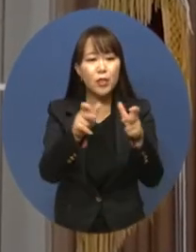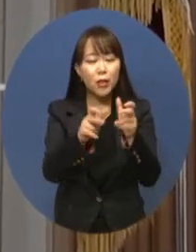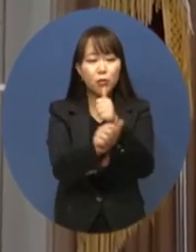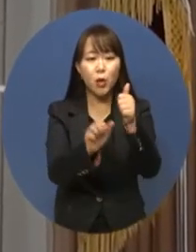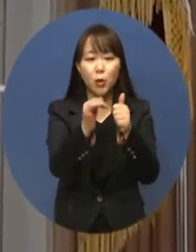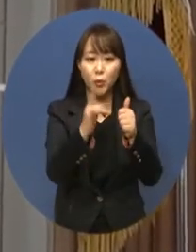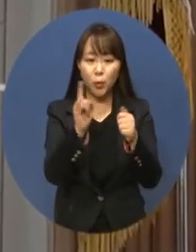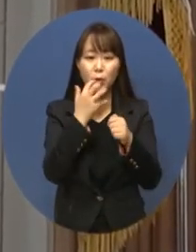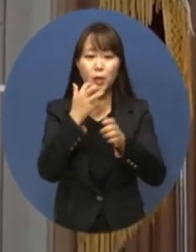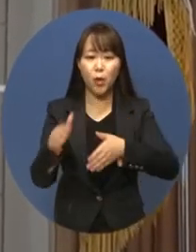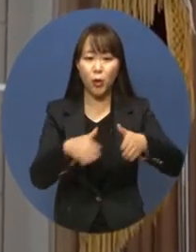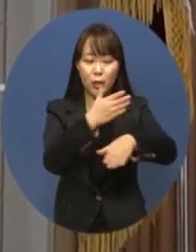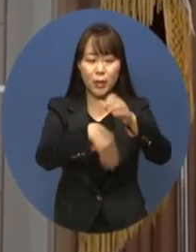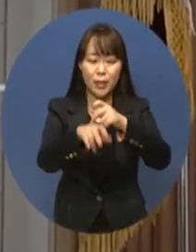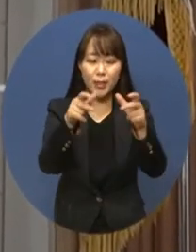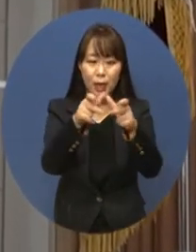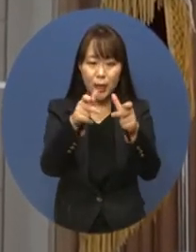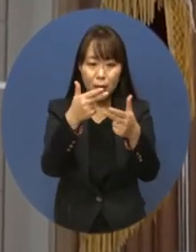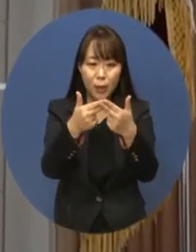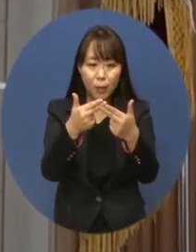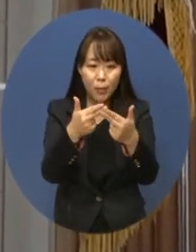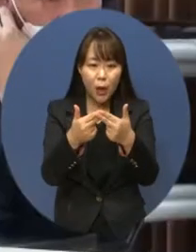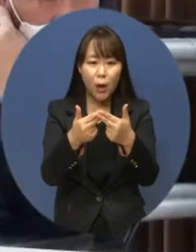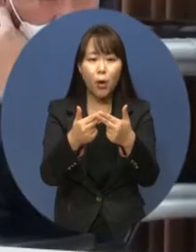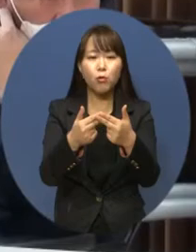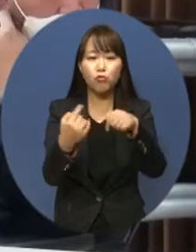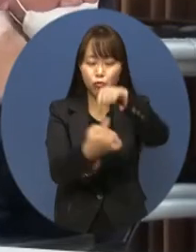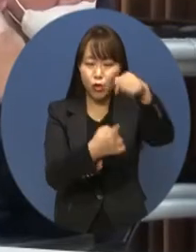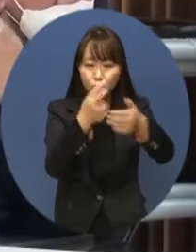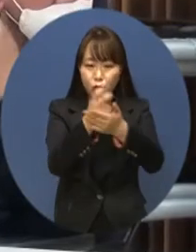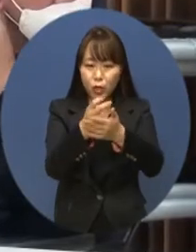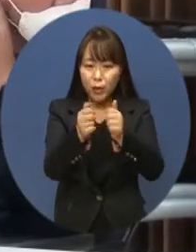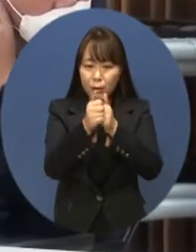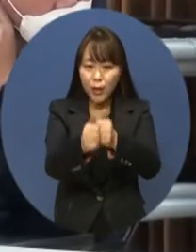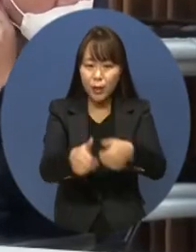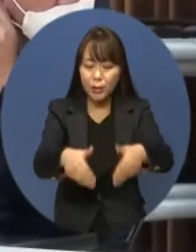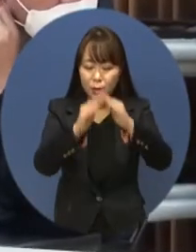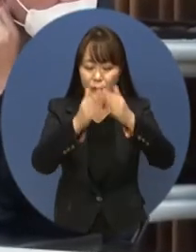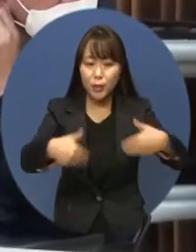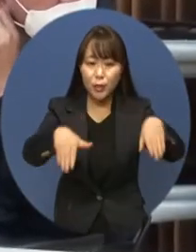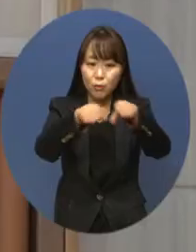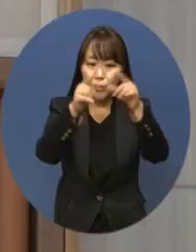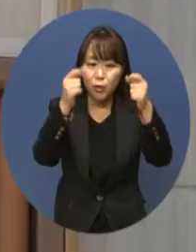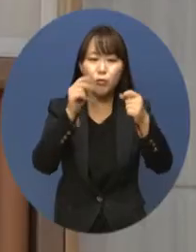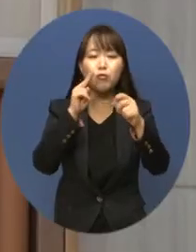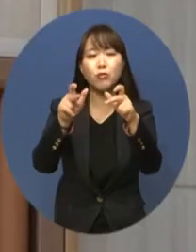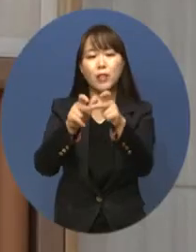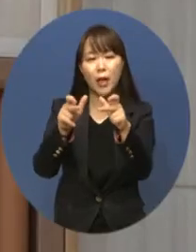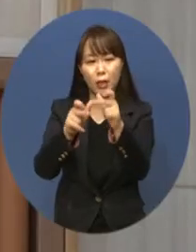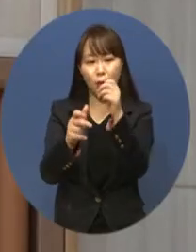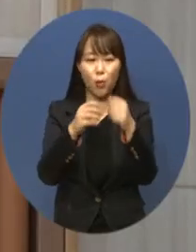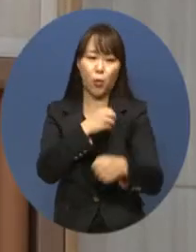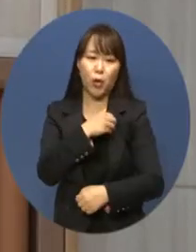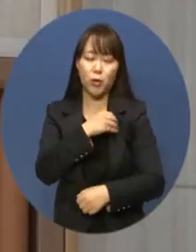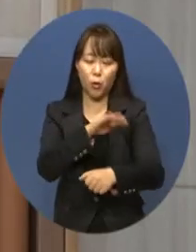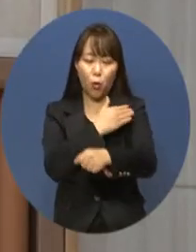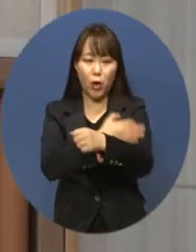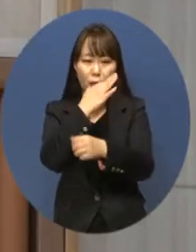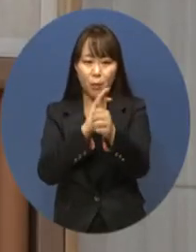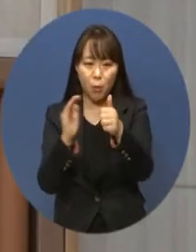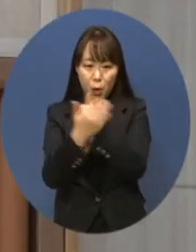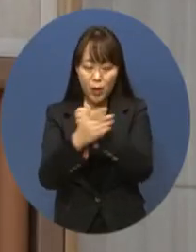유언의 는 경기도 지체장애인 옆에 온 0 규정에 의 간 설치 기구로 중증장애 회원이 권익보호와